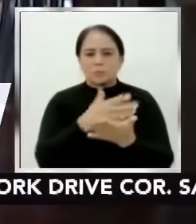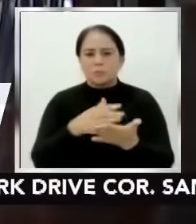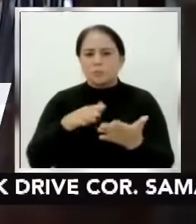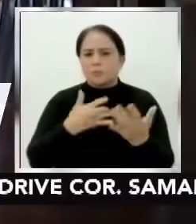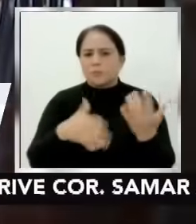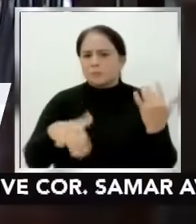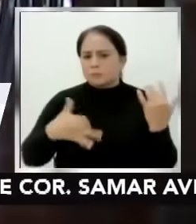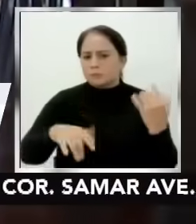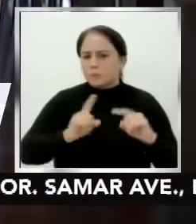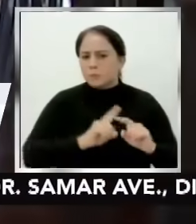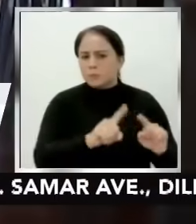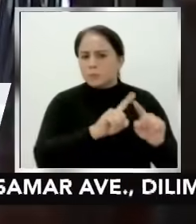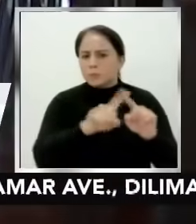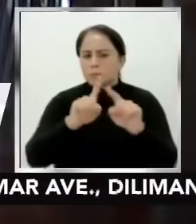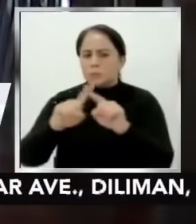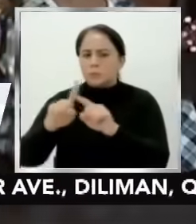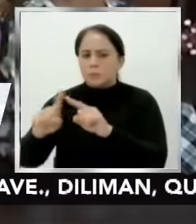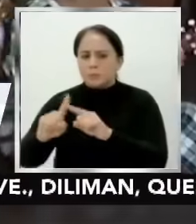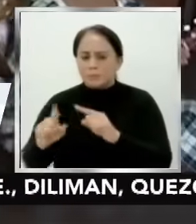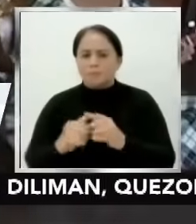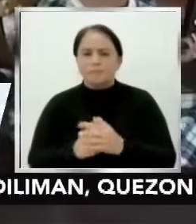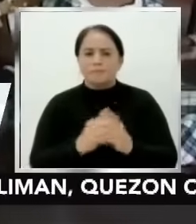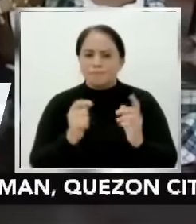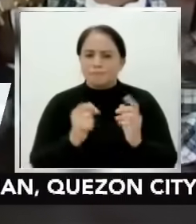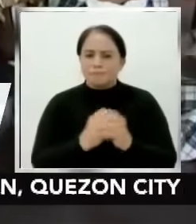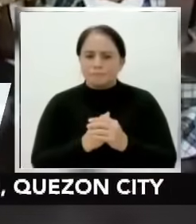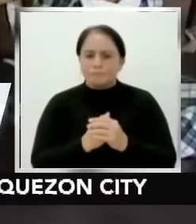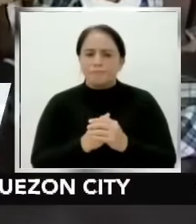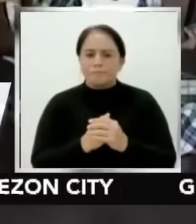instrumento ang sumalubong sa amin.